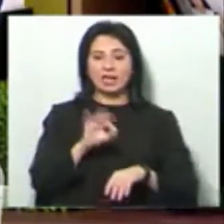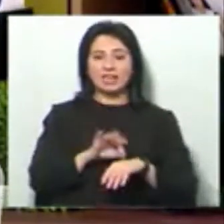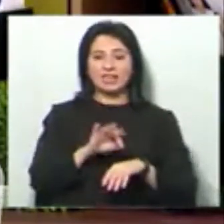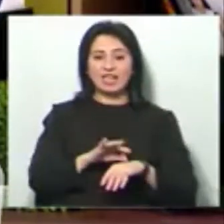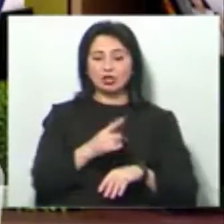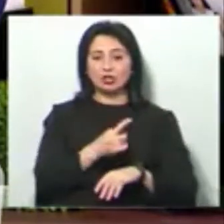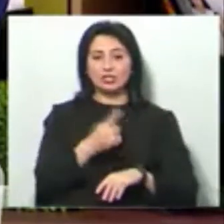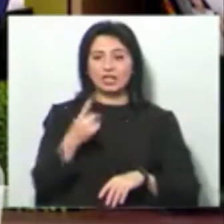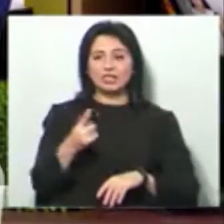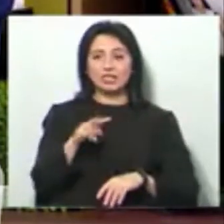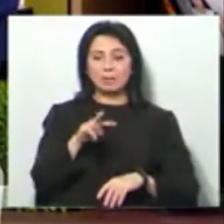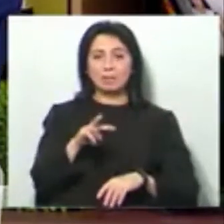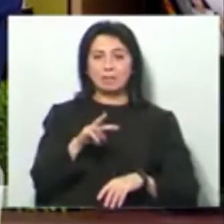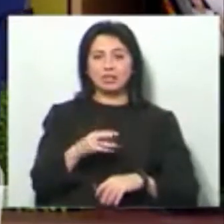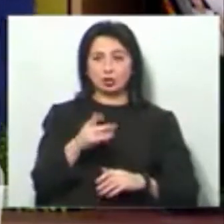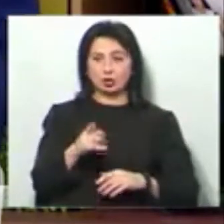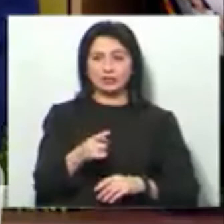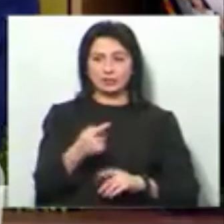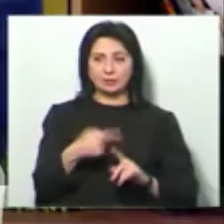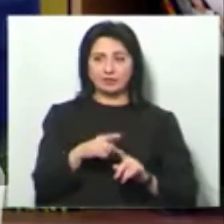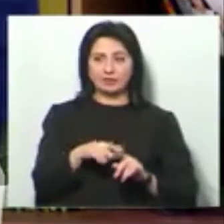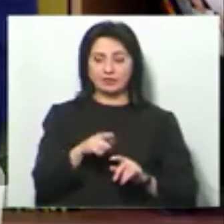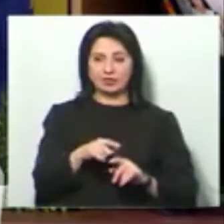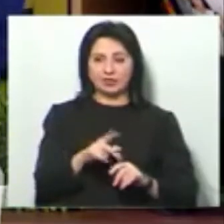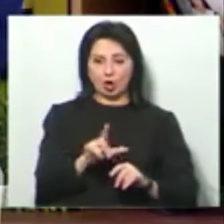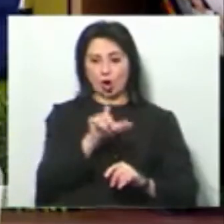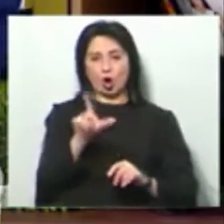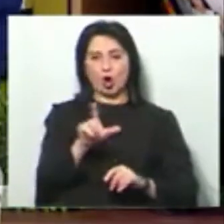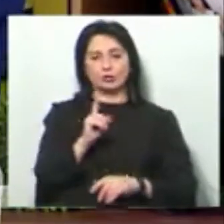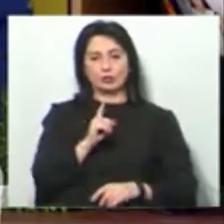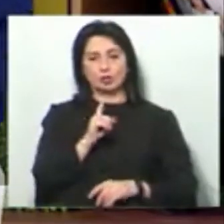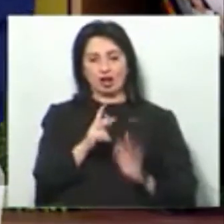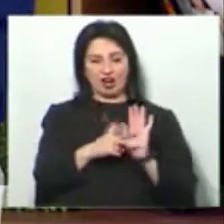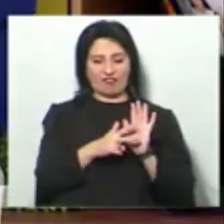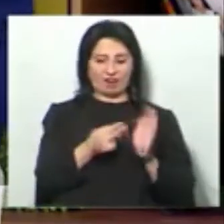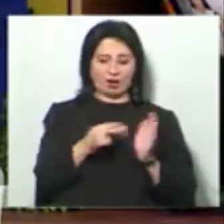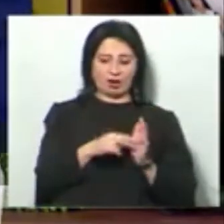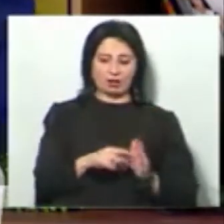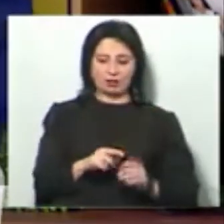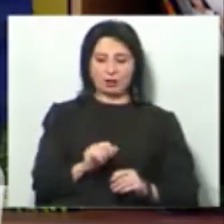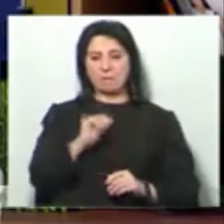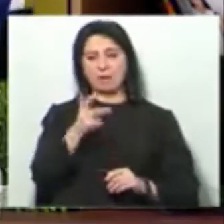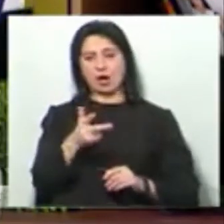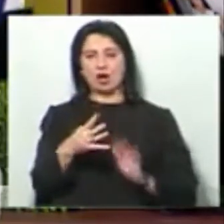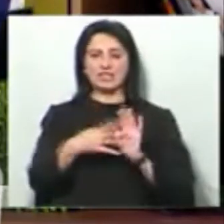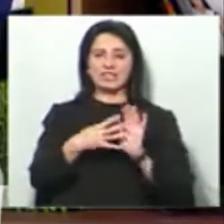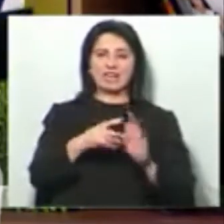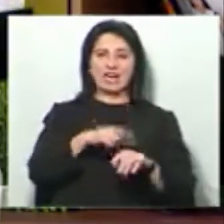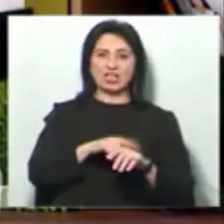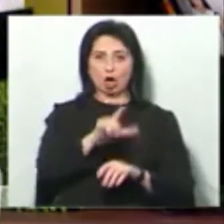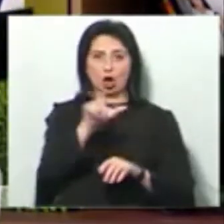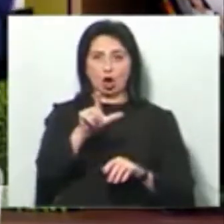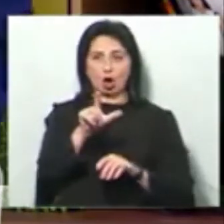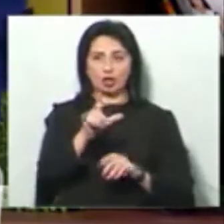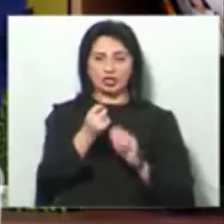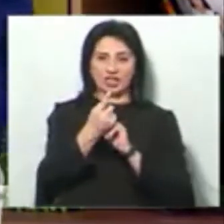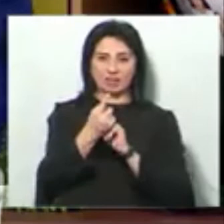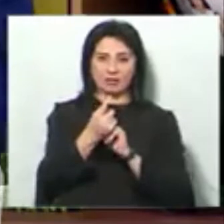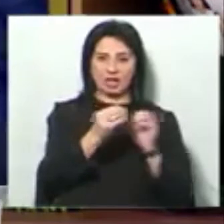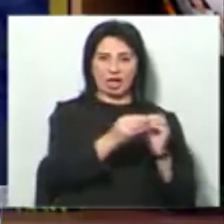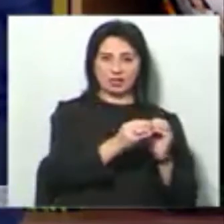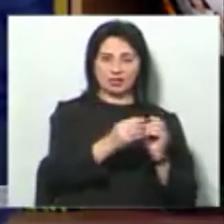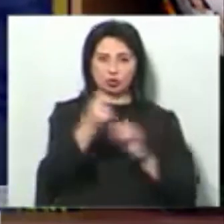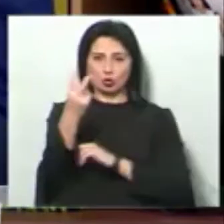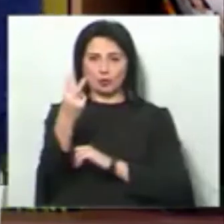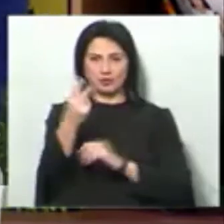ერთ-ერთი მეთოდი არის, რომ თქვენ არ თვალოთ, რომ 2 საათი გავიდა 8 საათზე, გაიღვიძეთ ერთ დღეს, მეორე დღეს 9 საათზე და ეს 2 საათი ხან 11 საათი იქნება, ხან